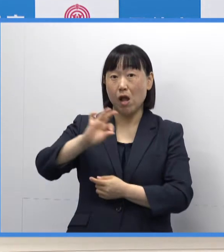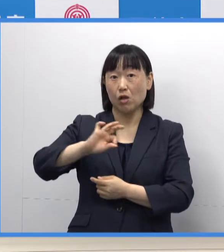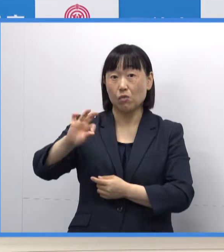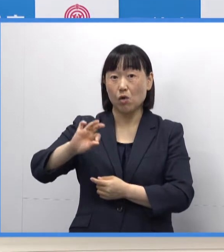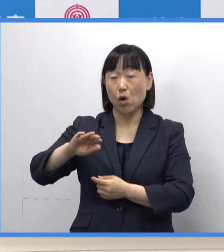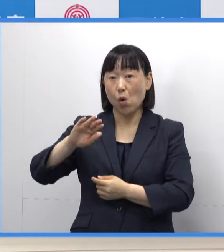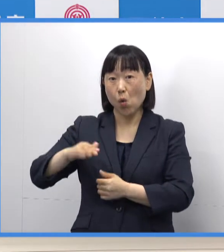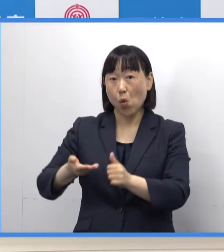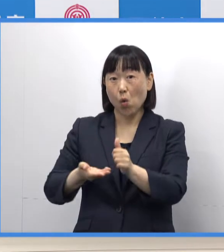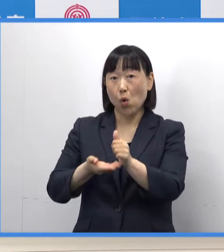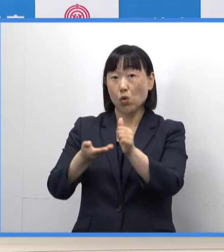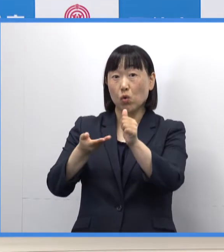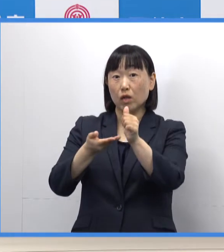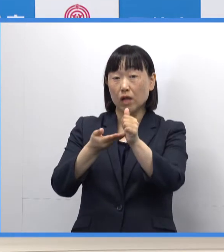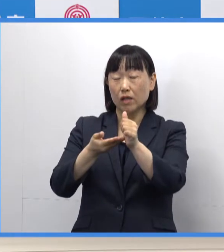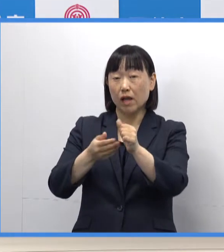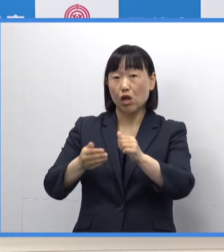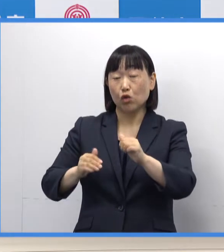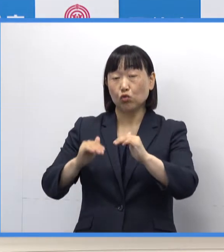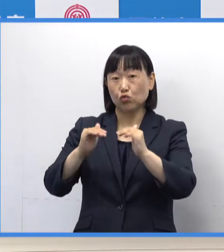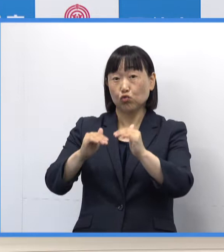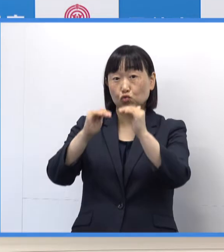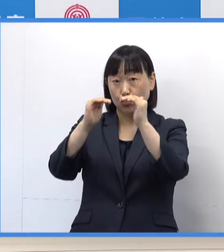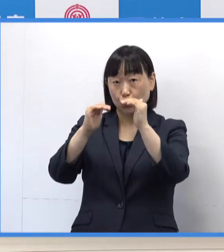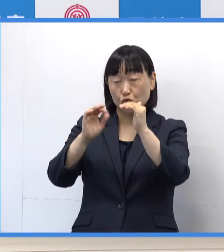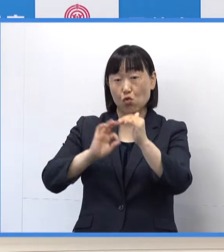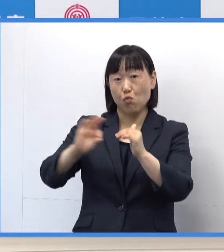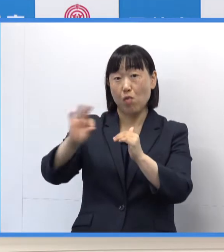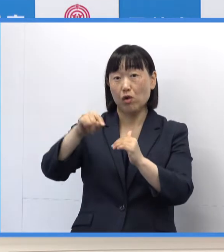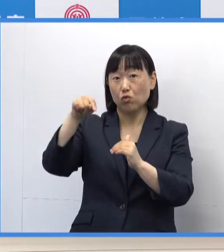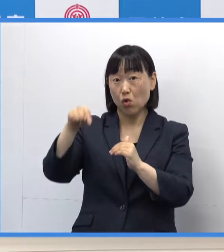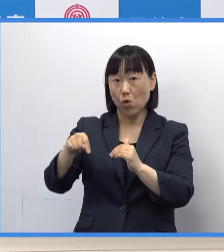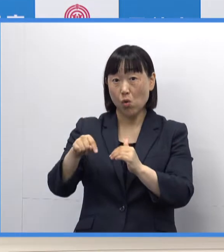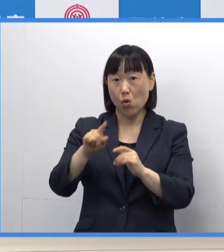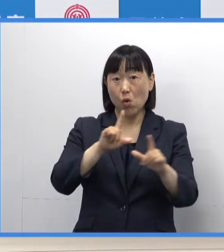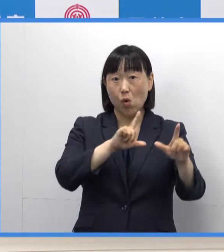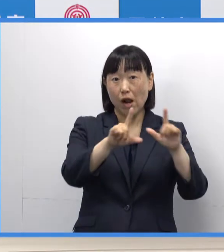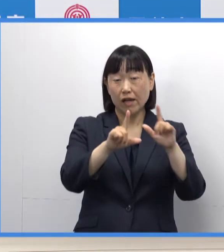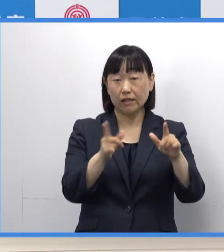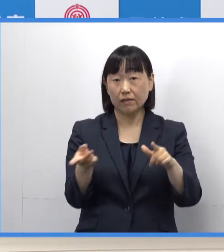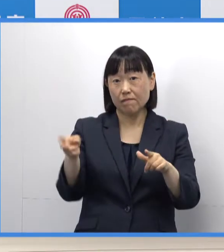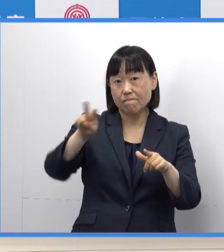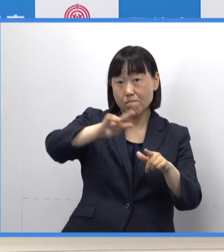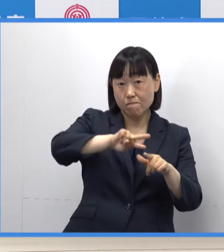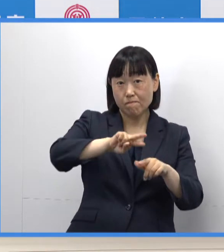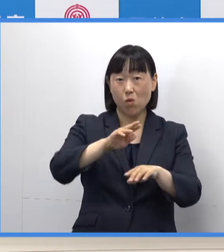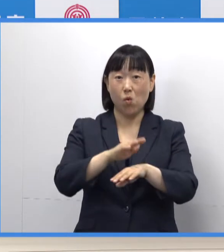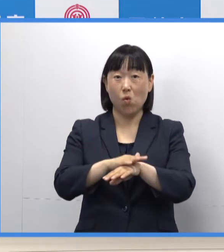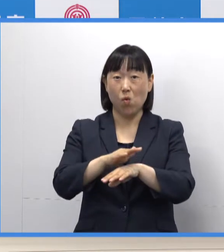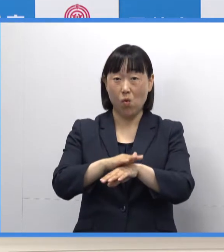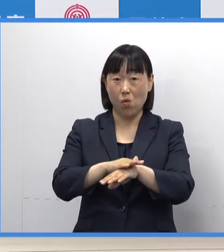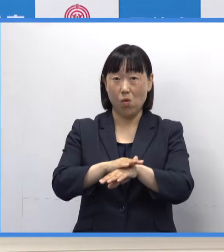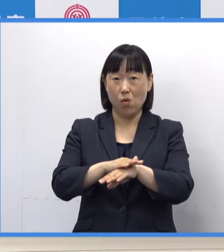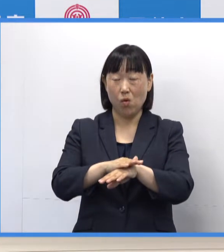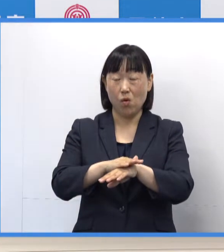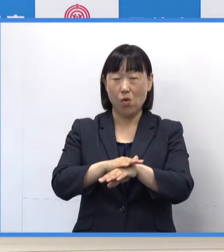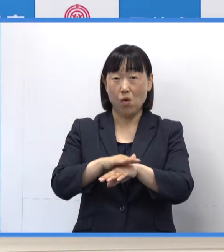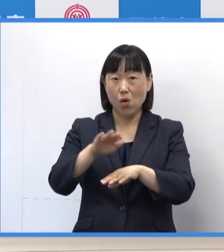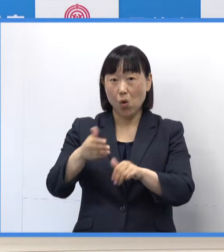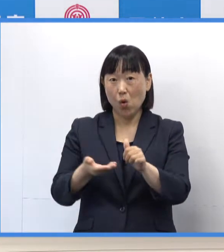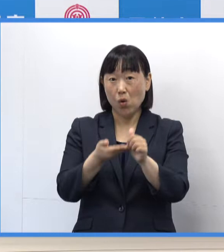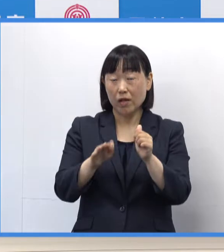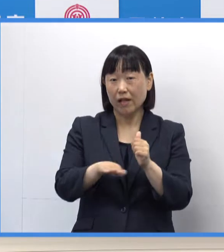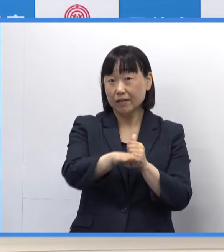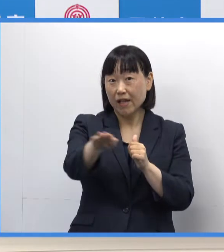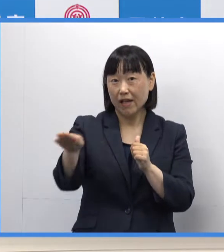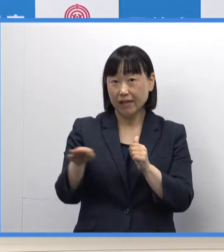育て応援すくすくメールを LINE による配信に移行するものです。子育て世代